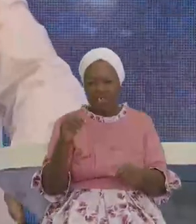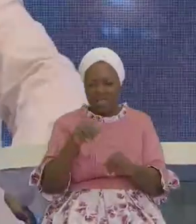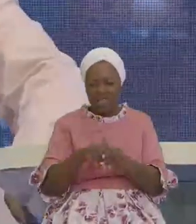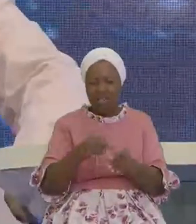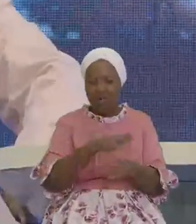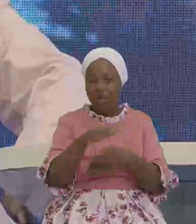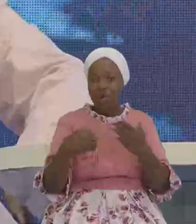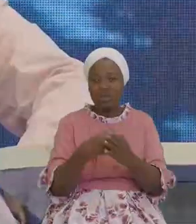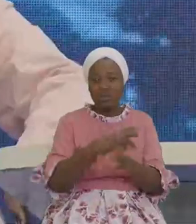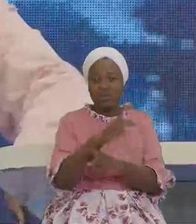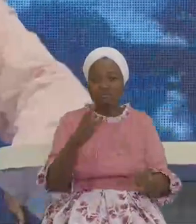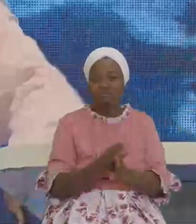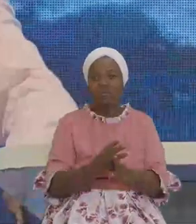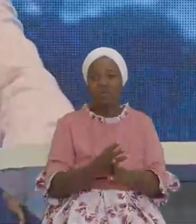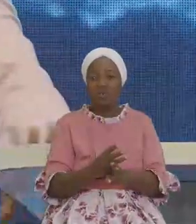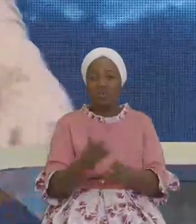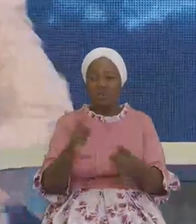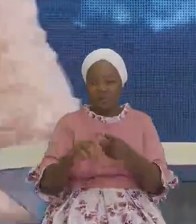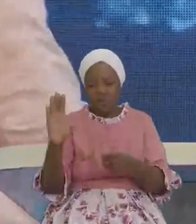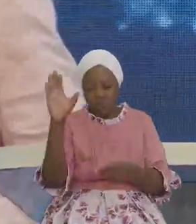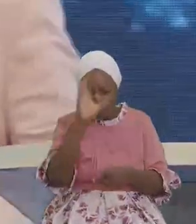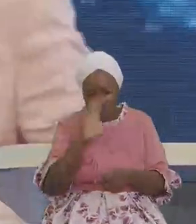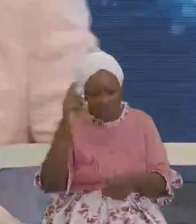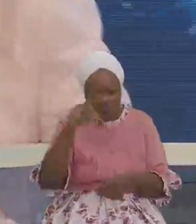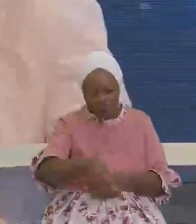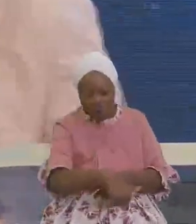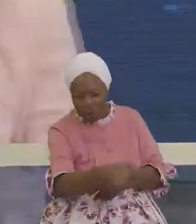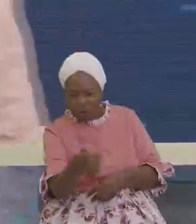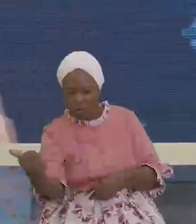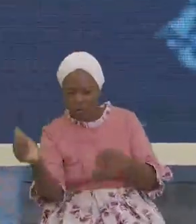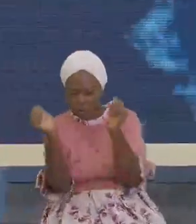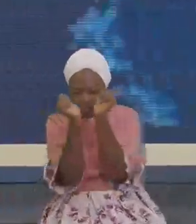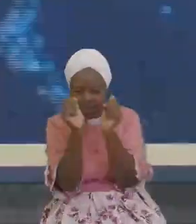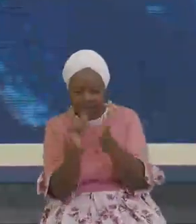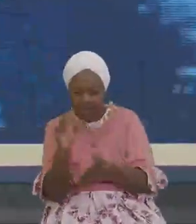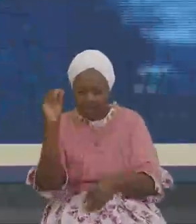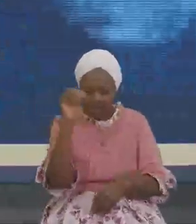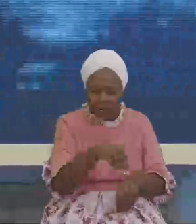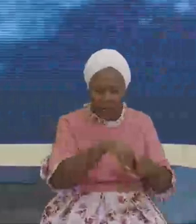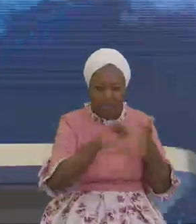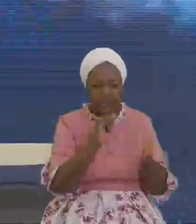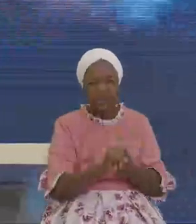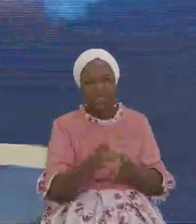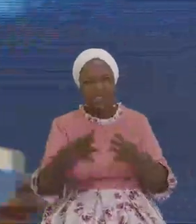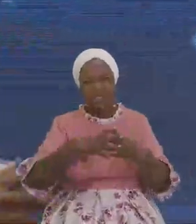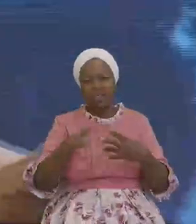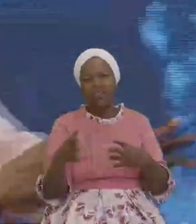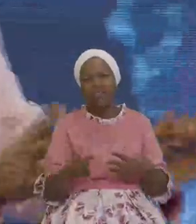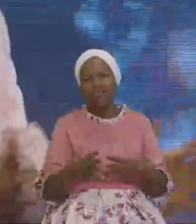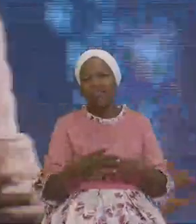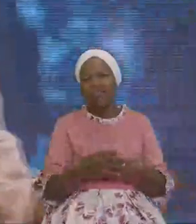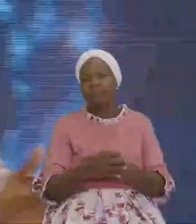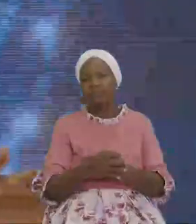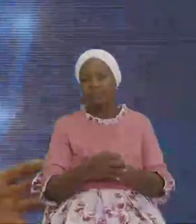terre pour chercher d'autres captifs qu'il mettra dans la cage.